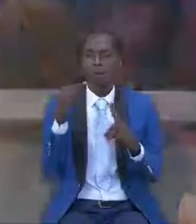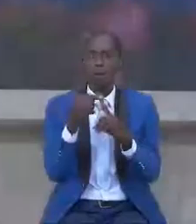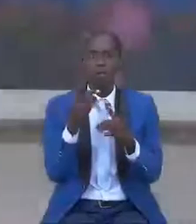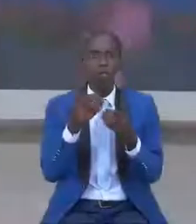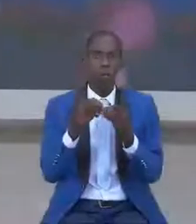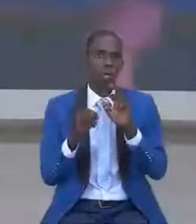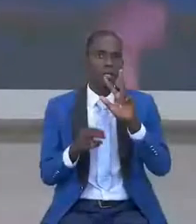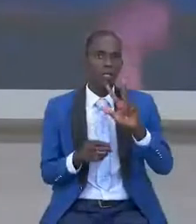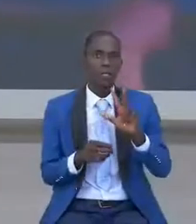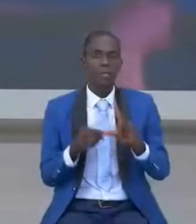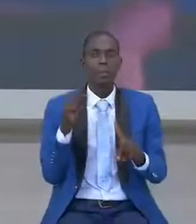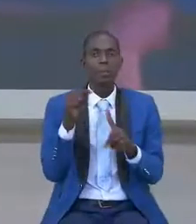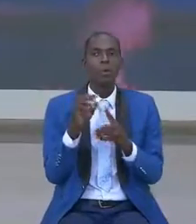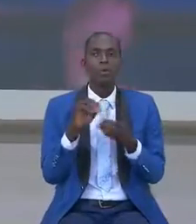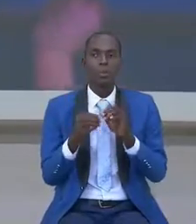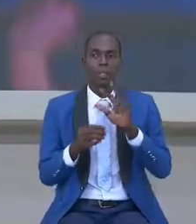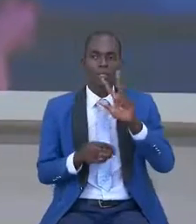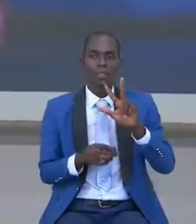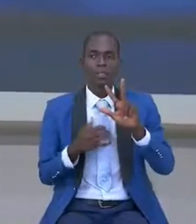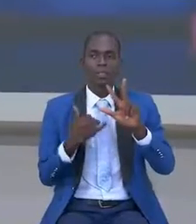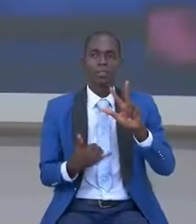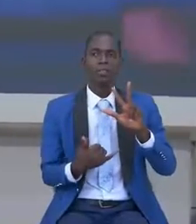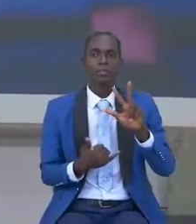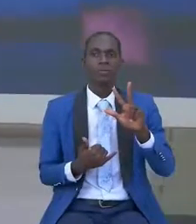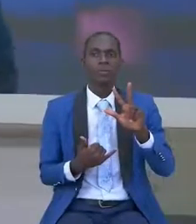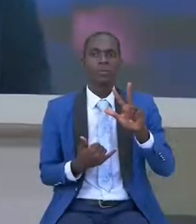Troisième point maintenant.